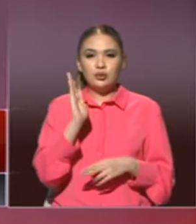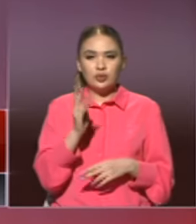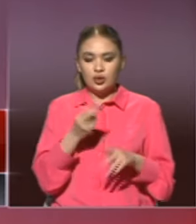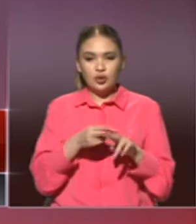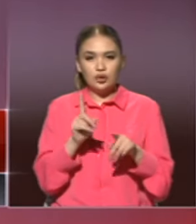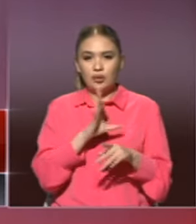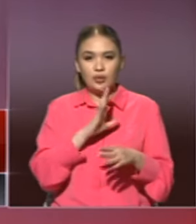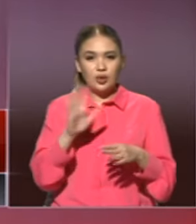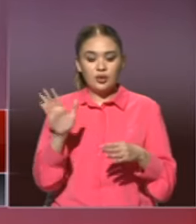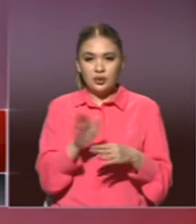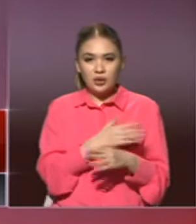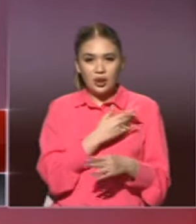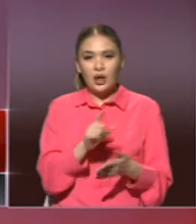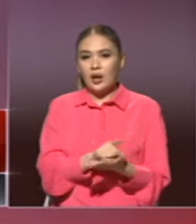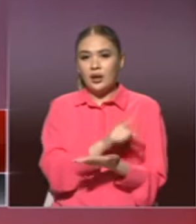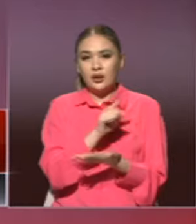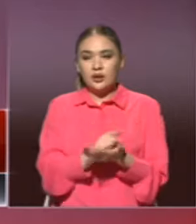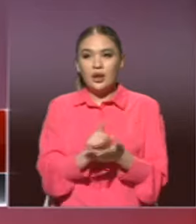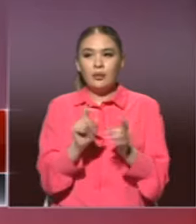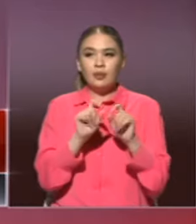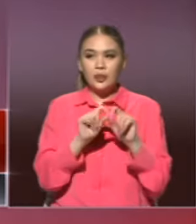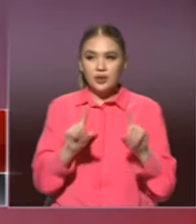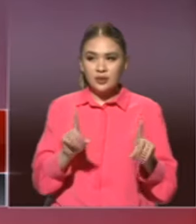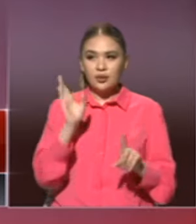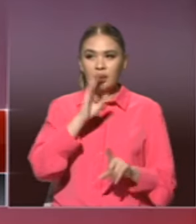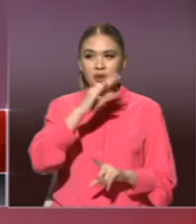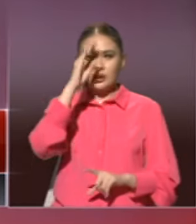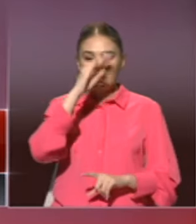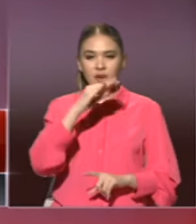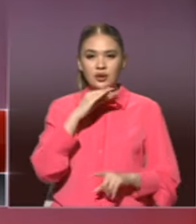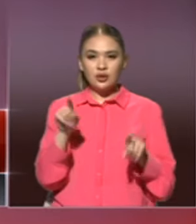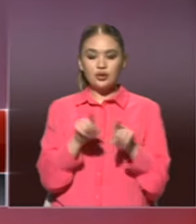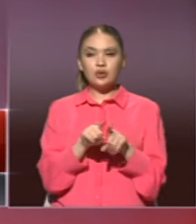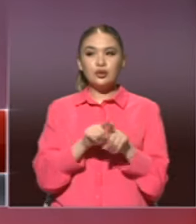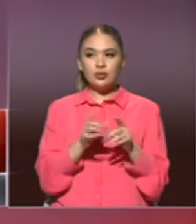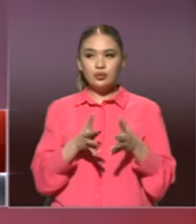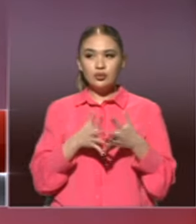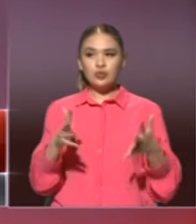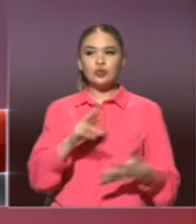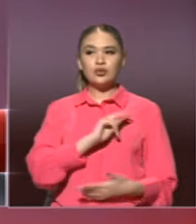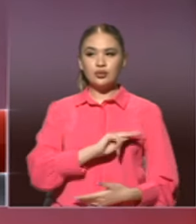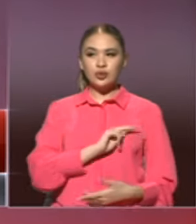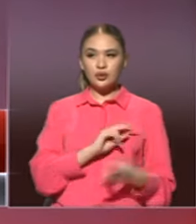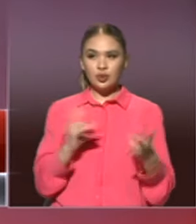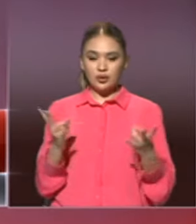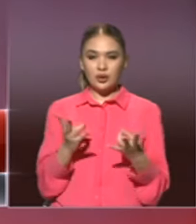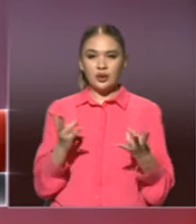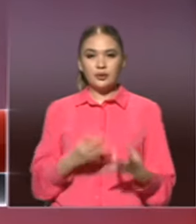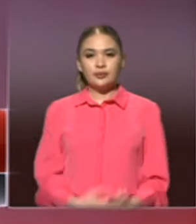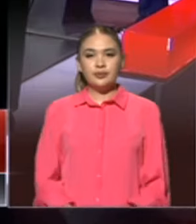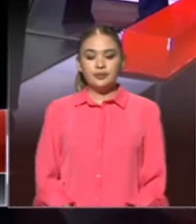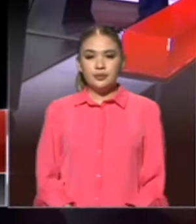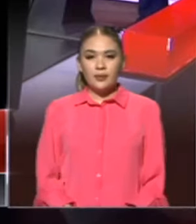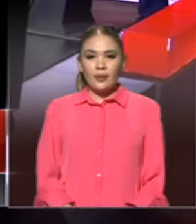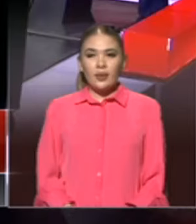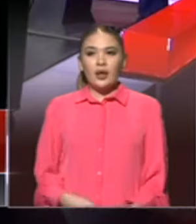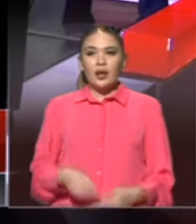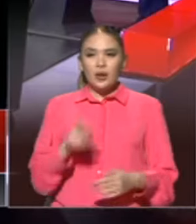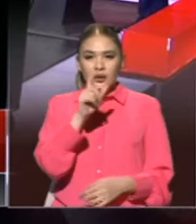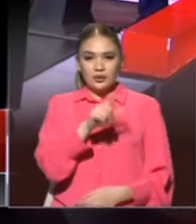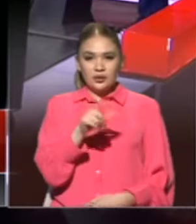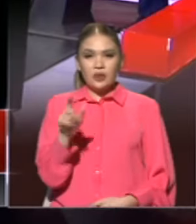үшін әрине мектепте, ата-анада көп бір жұмыс жасауымыз керек. Бұл жерде қоғам болып жұмыс жасауымыз керек. Мен жаңа спикерлер айтып жатыр